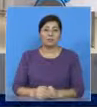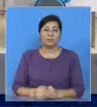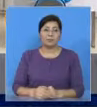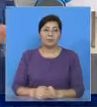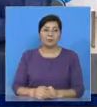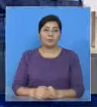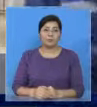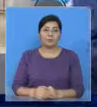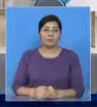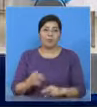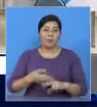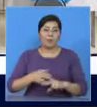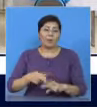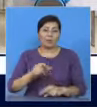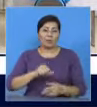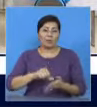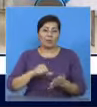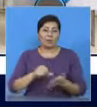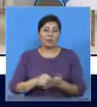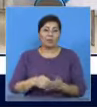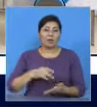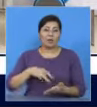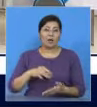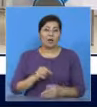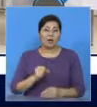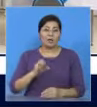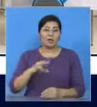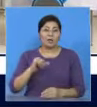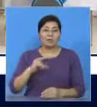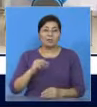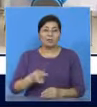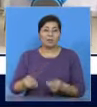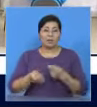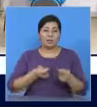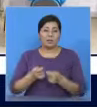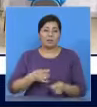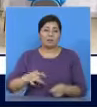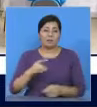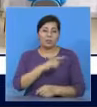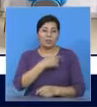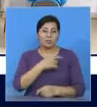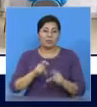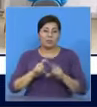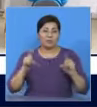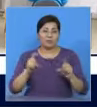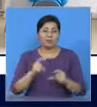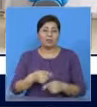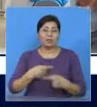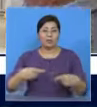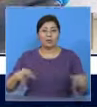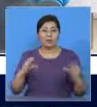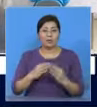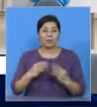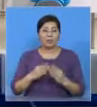Бар балабақша меңгерушілері қатысты, сонымен қатар аудандық статистика басқармасы, аудандық аурухана, оңалту орталығы, тағы басқа